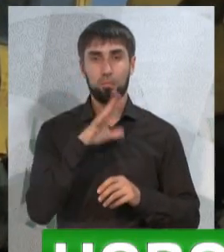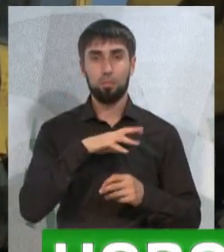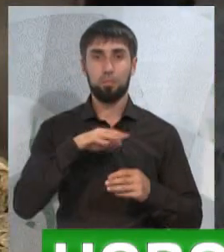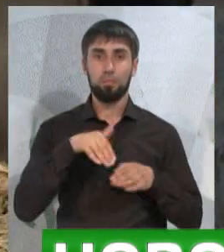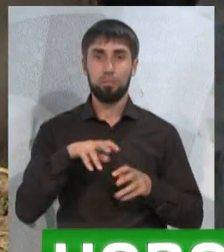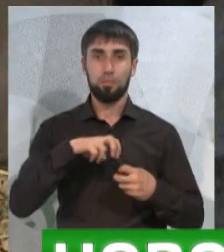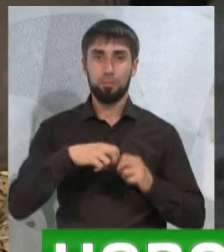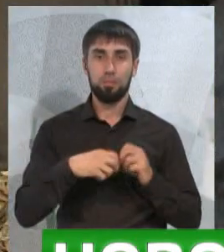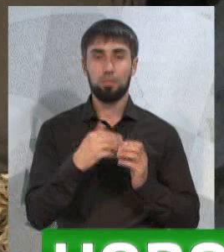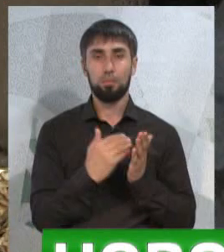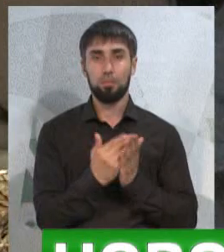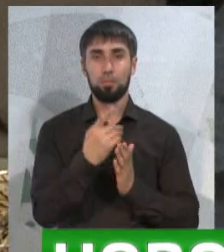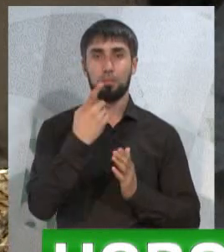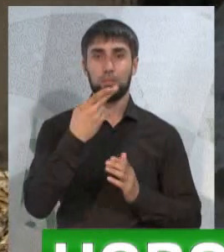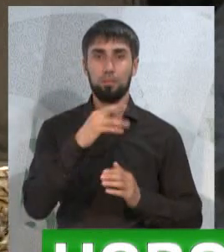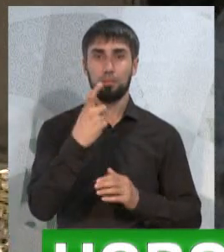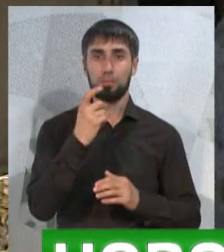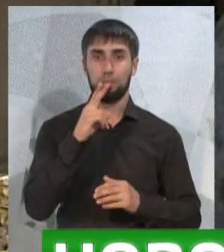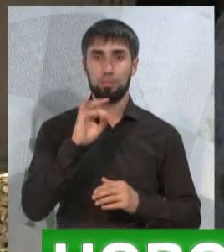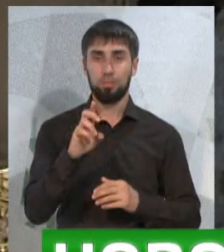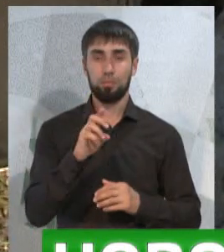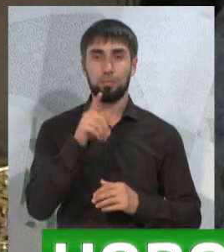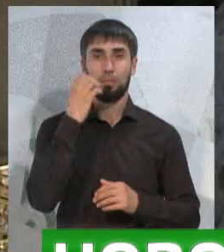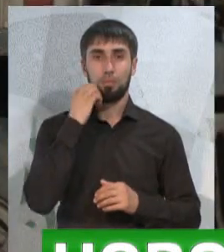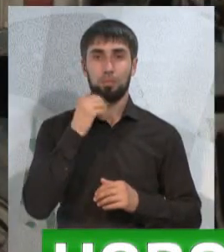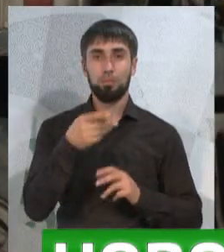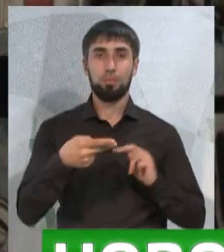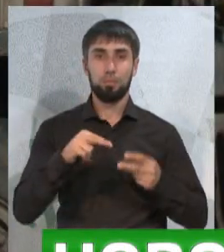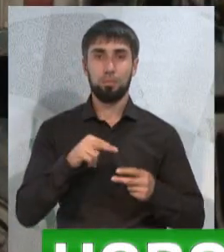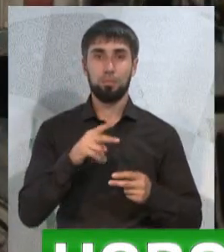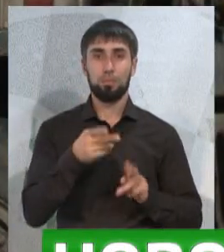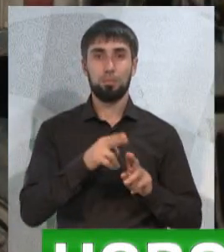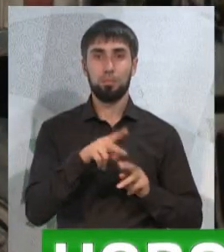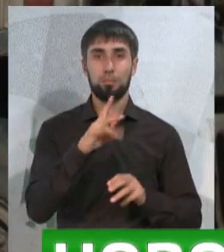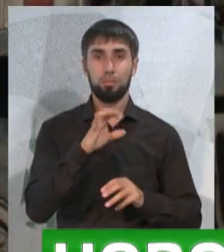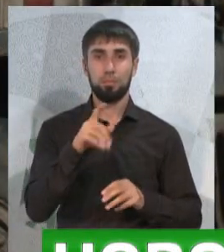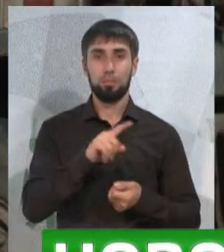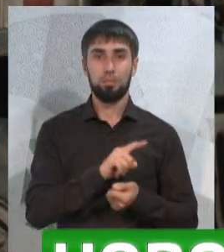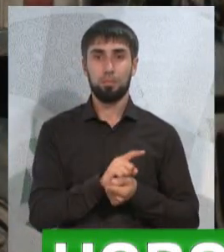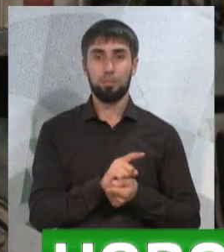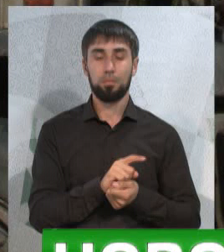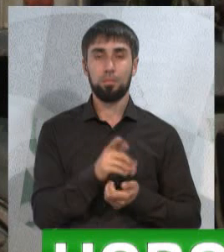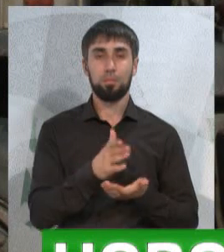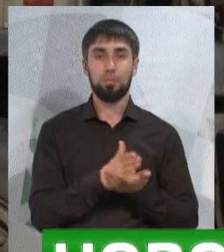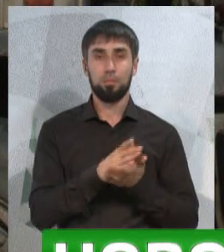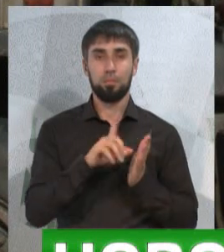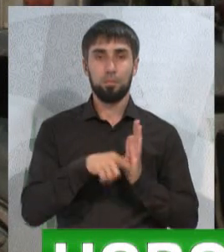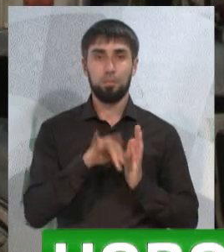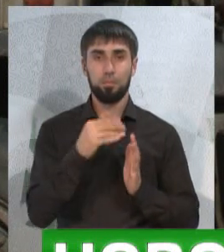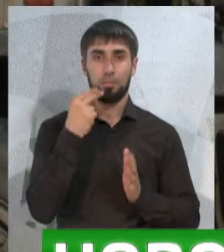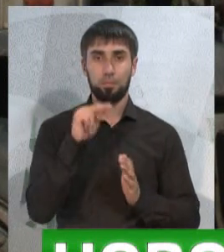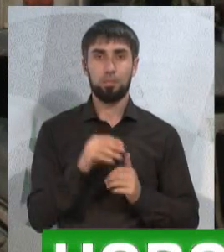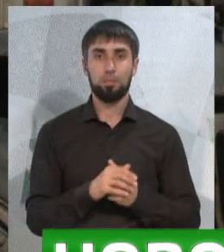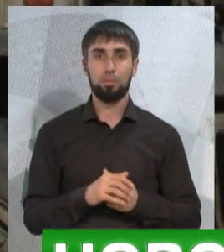проблему, повысив предел до 100 кубов, заменив ветхое оборудование. Этот насос обязан послужить долго и качественно,